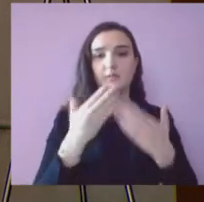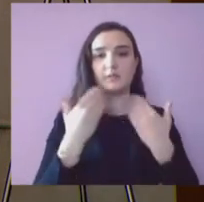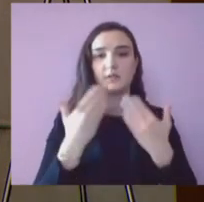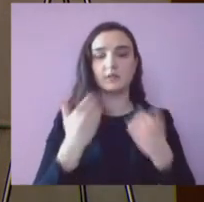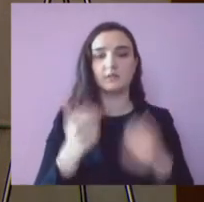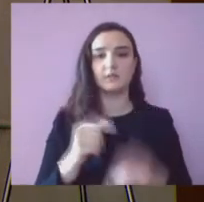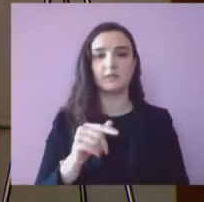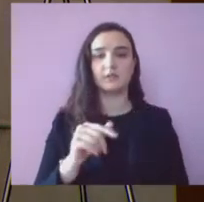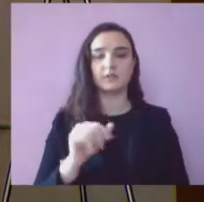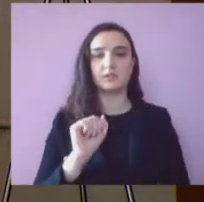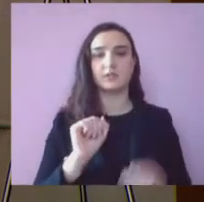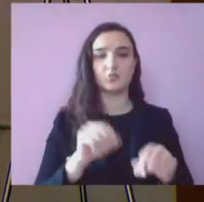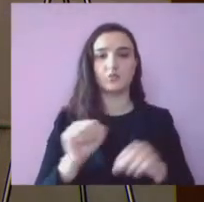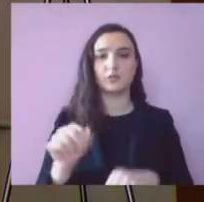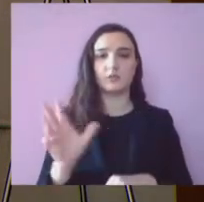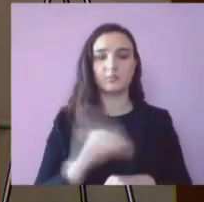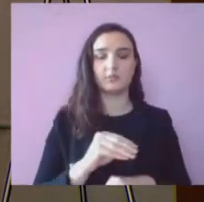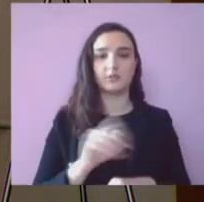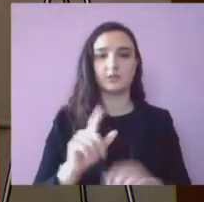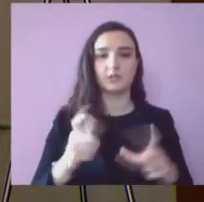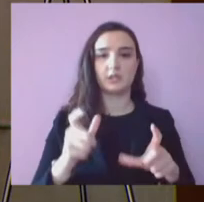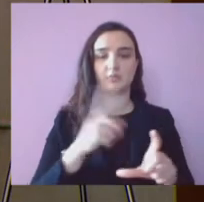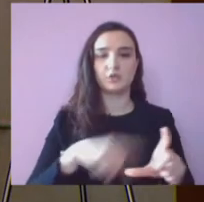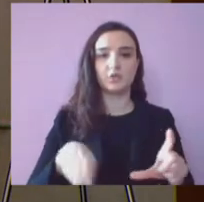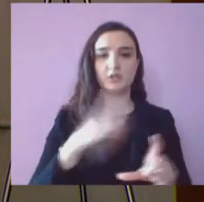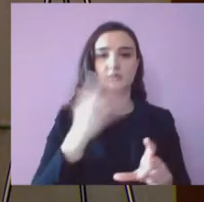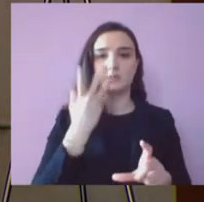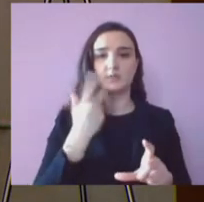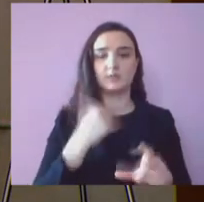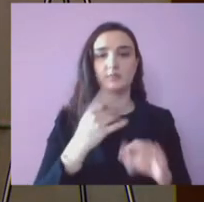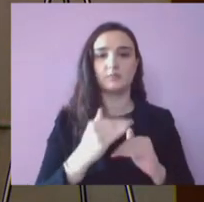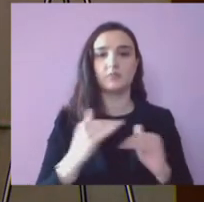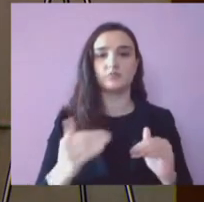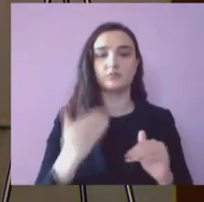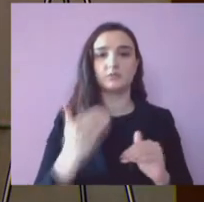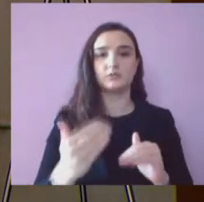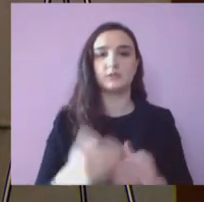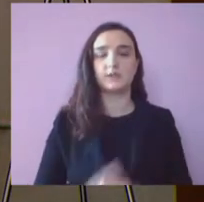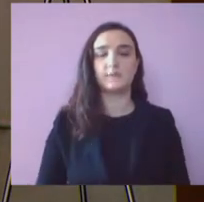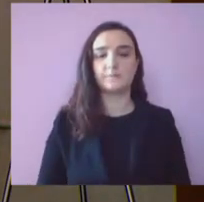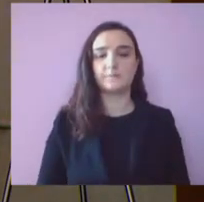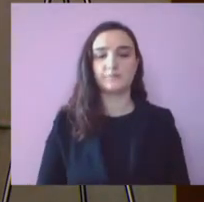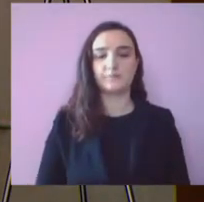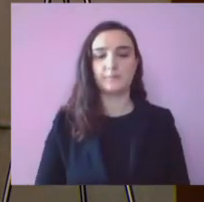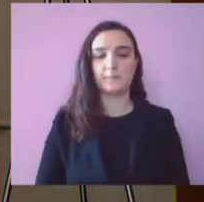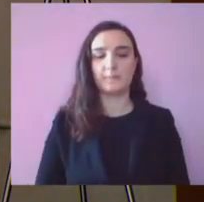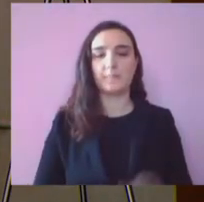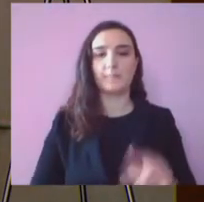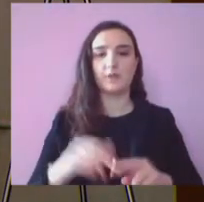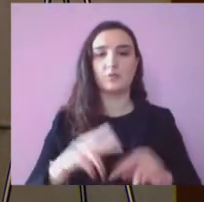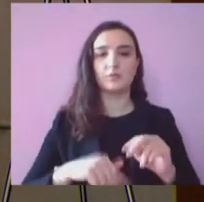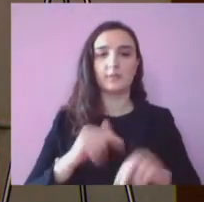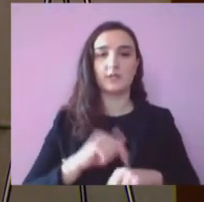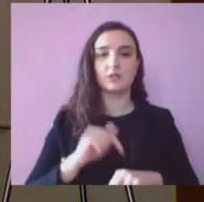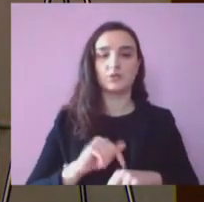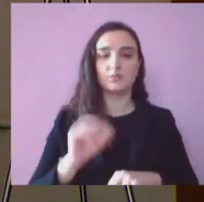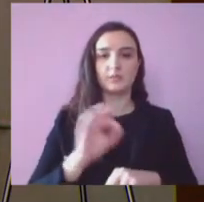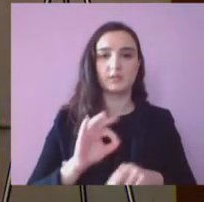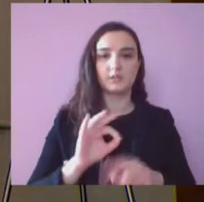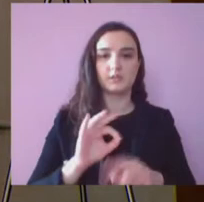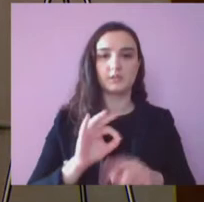ინსტრუმენტებით, თუნდაც თეფშის ფერით, ბავშვის გუნებ განწყობაზე ვიმოქმედოთ,